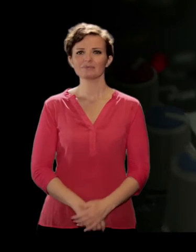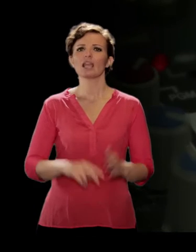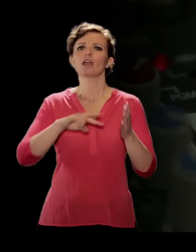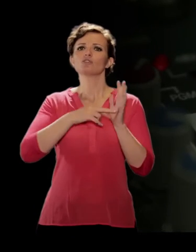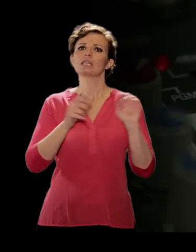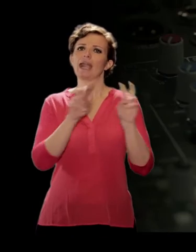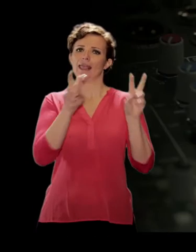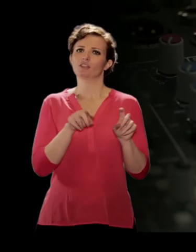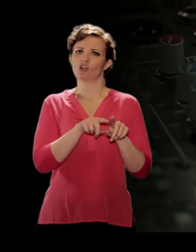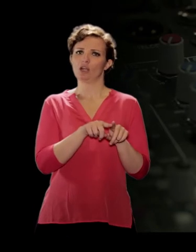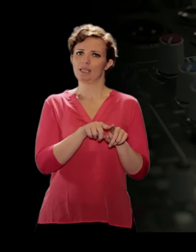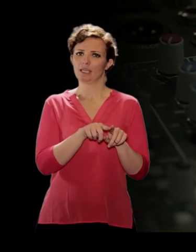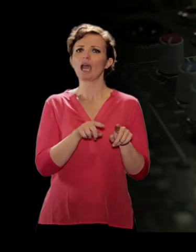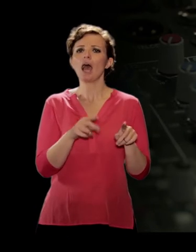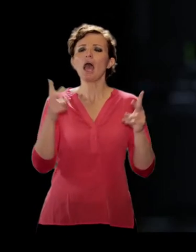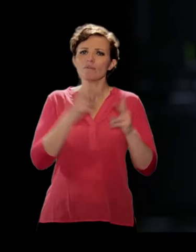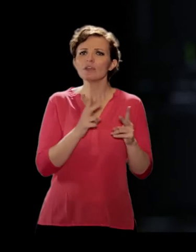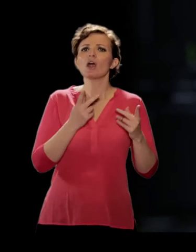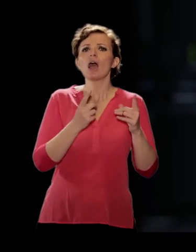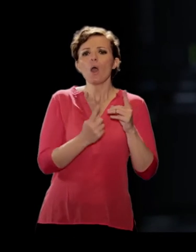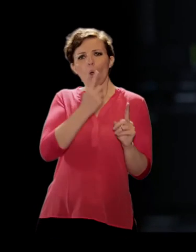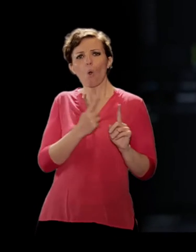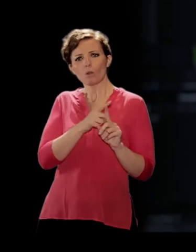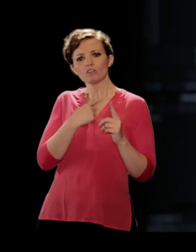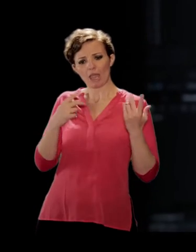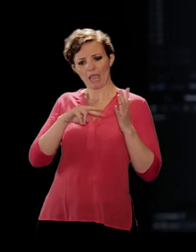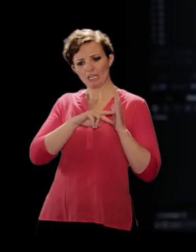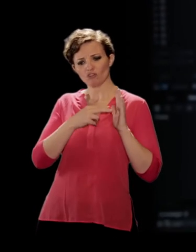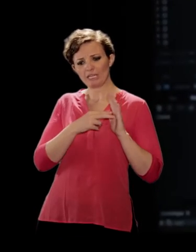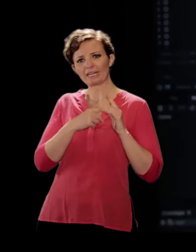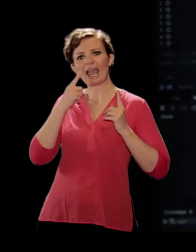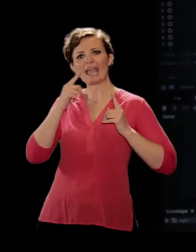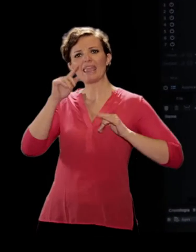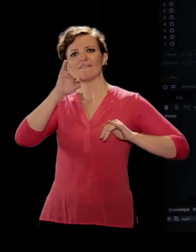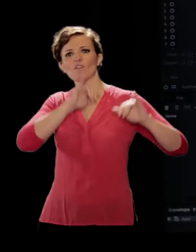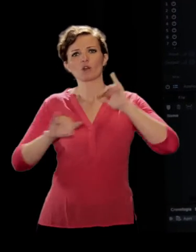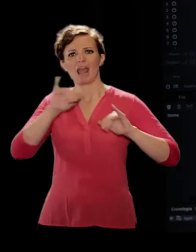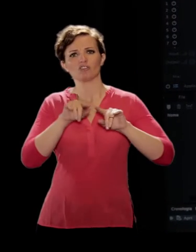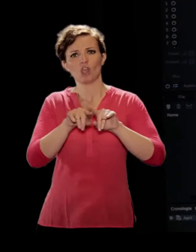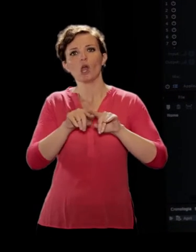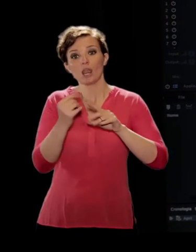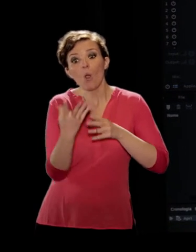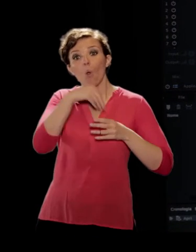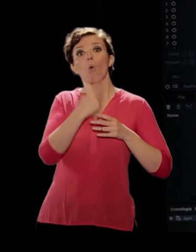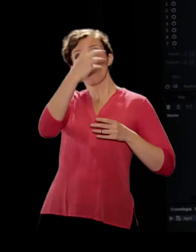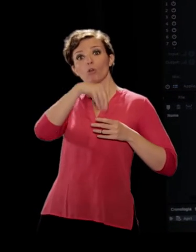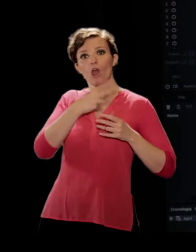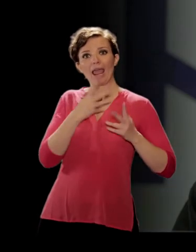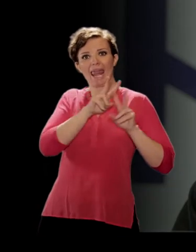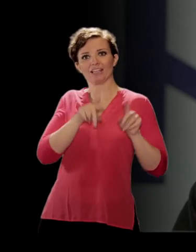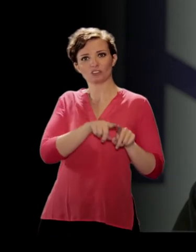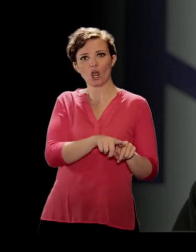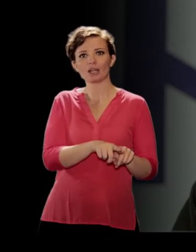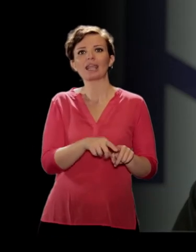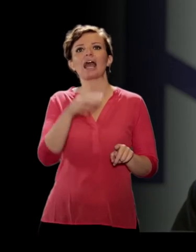Ingegneria elettronica è una delle parti della cosiddetta ingegneria dell'informazione, quella che il mondo anglosassone